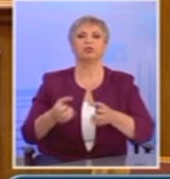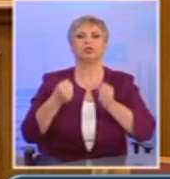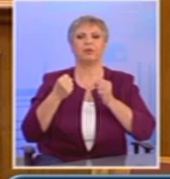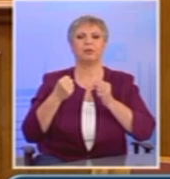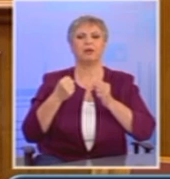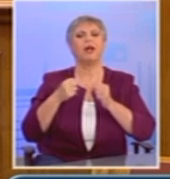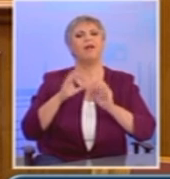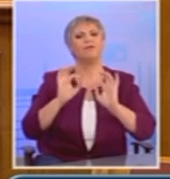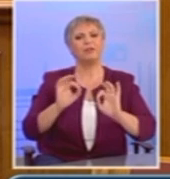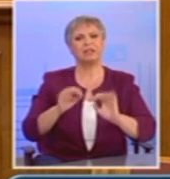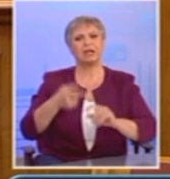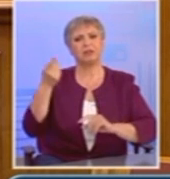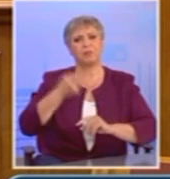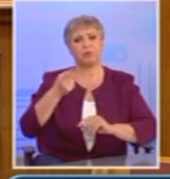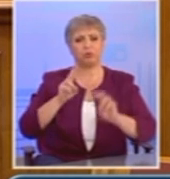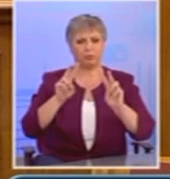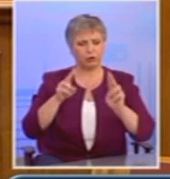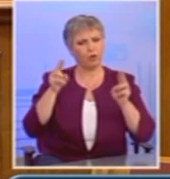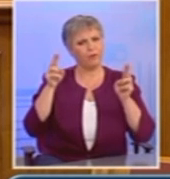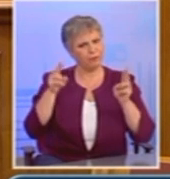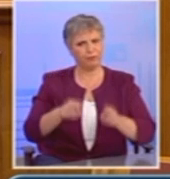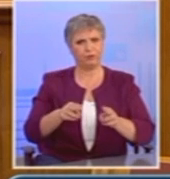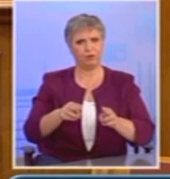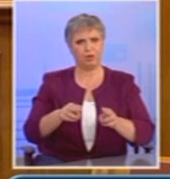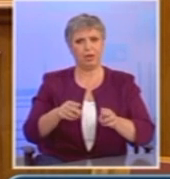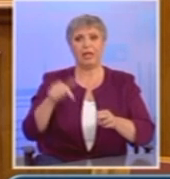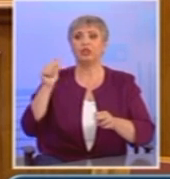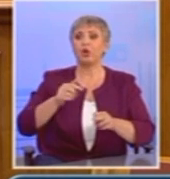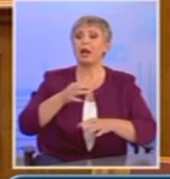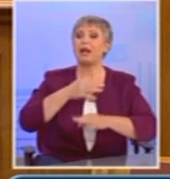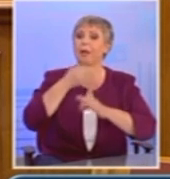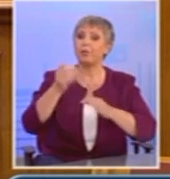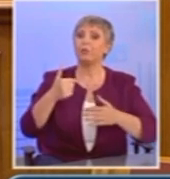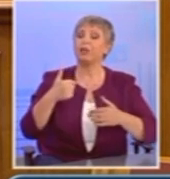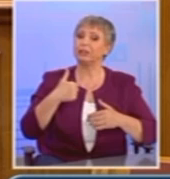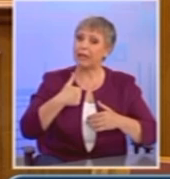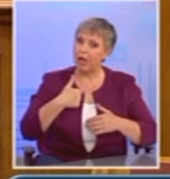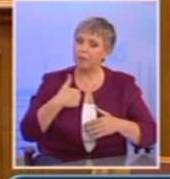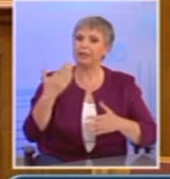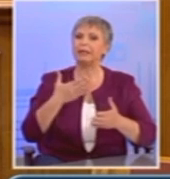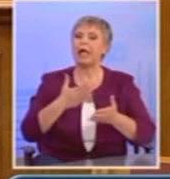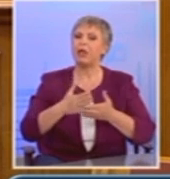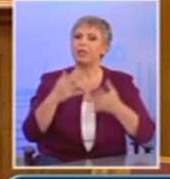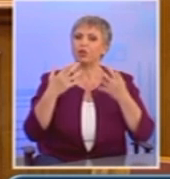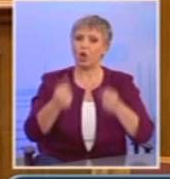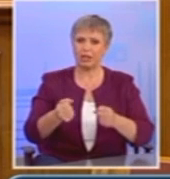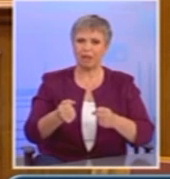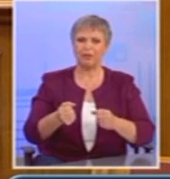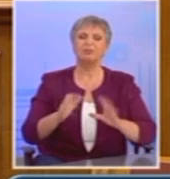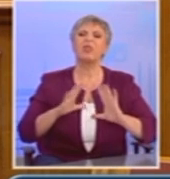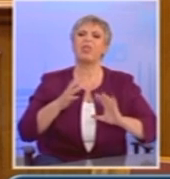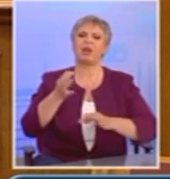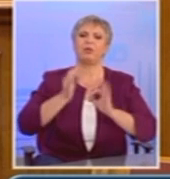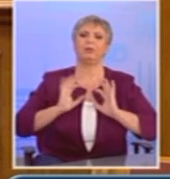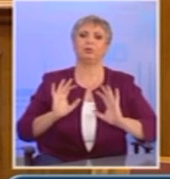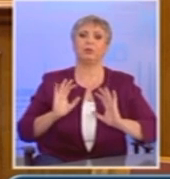αποφασισμένοι. Δεν αναζητούμε σήμερα δικαίωση. Σας καλούμε όμως όλους σας